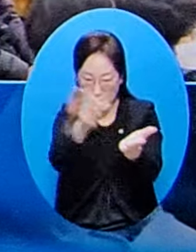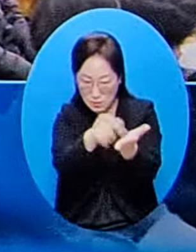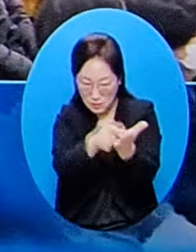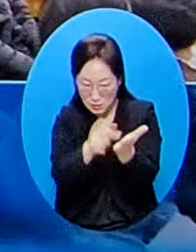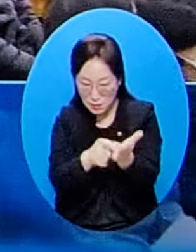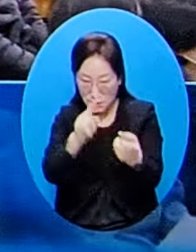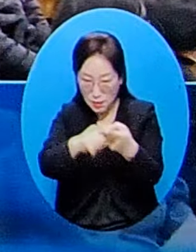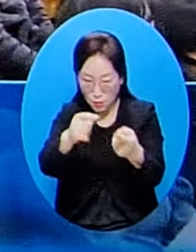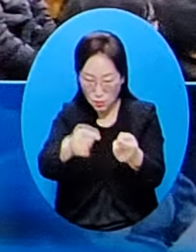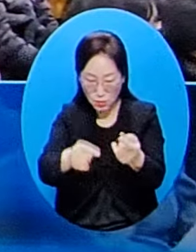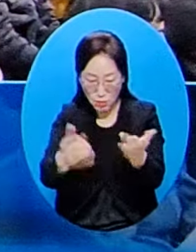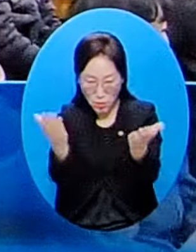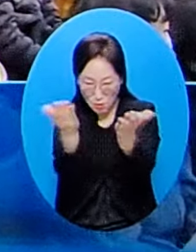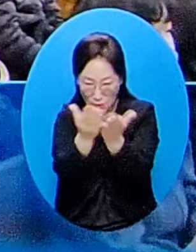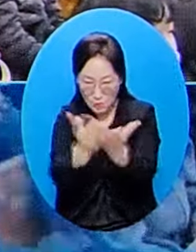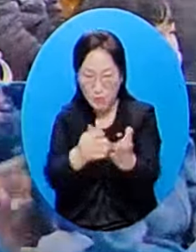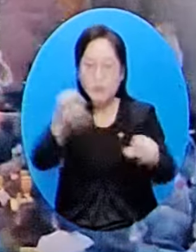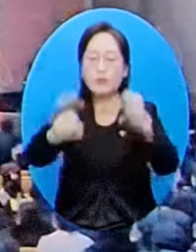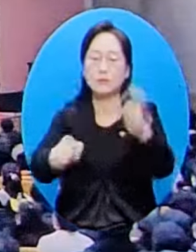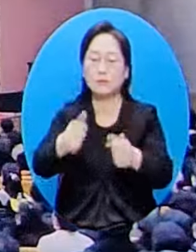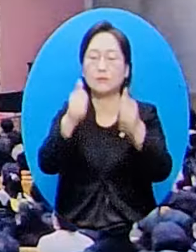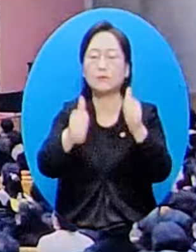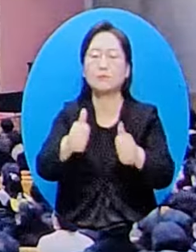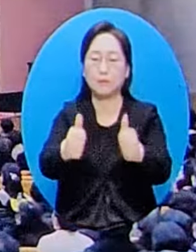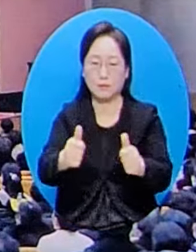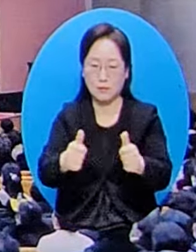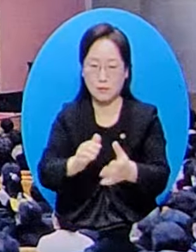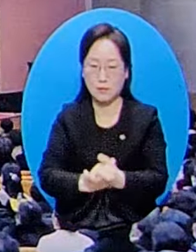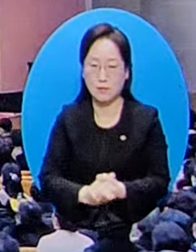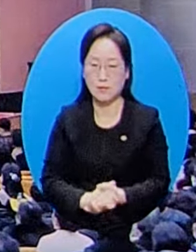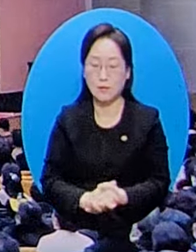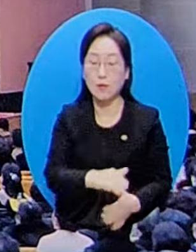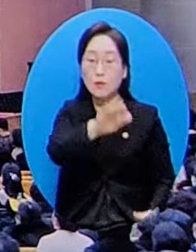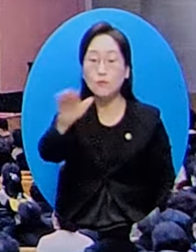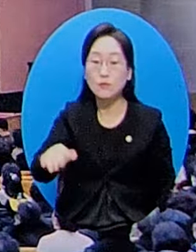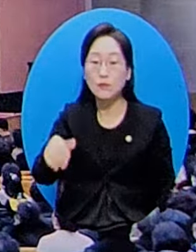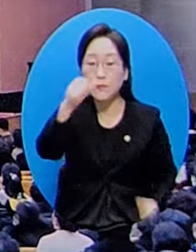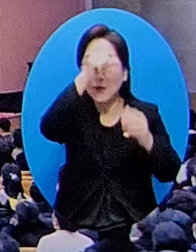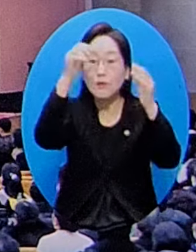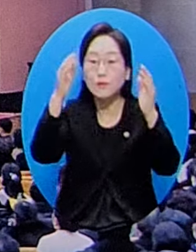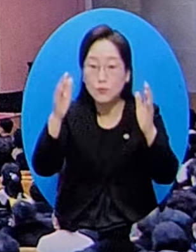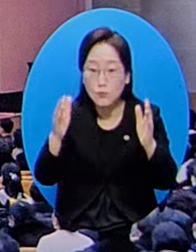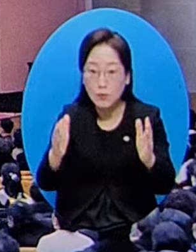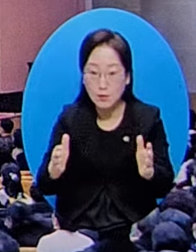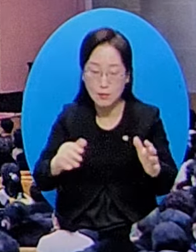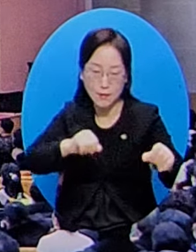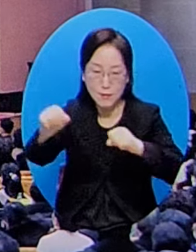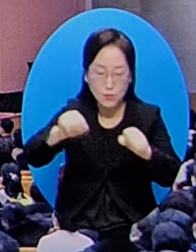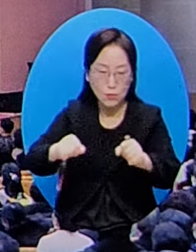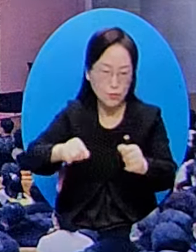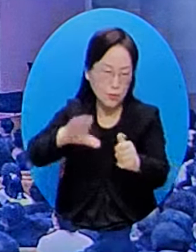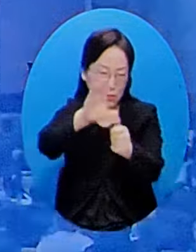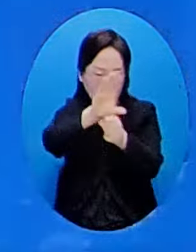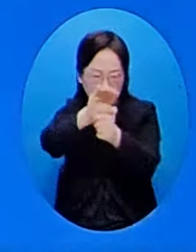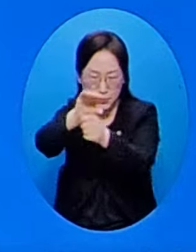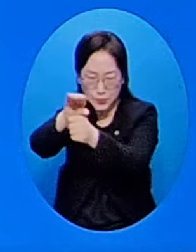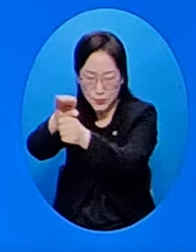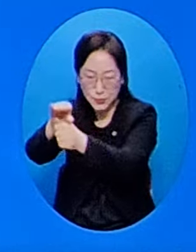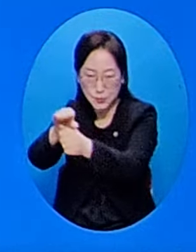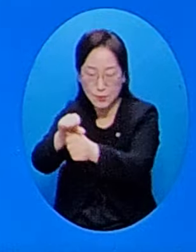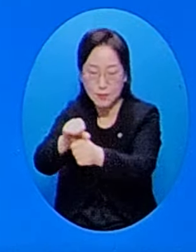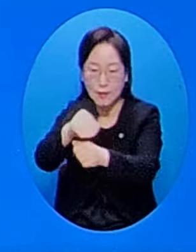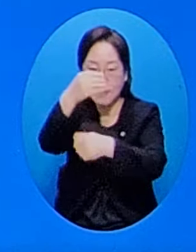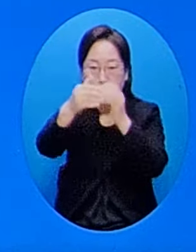받으니, 우리가 한평생 한 일을 하나님 앞에 설 때 그 이미 그 책에 다 기록되어 있어서 그것이